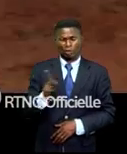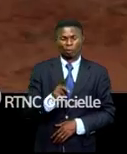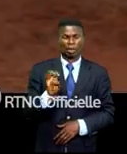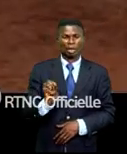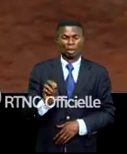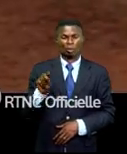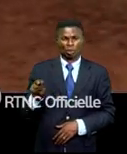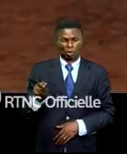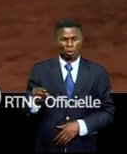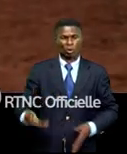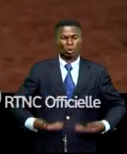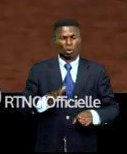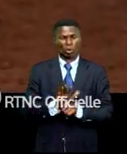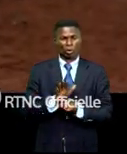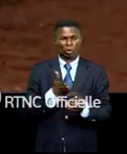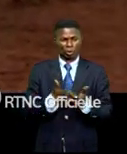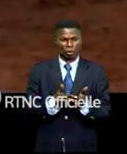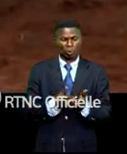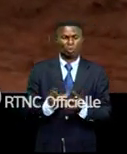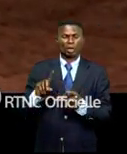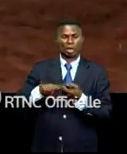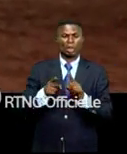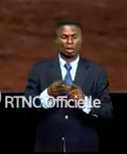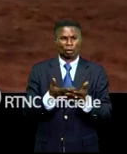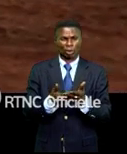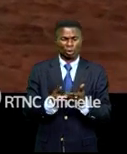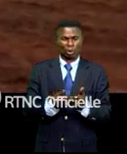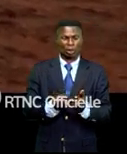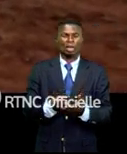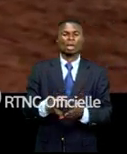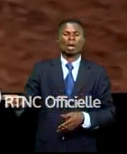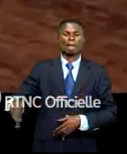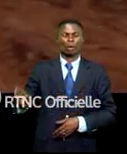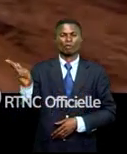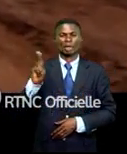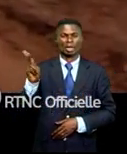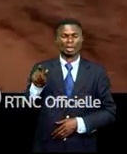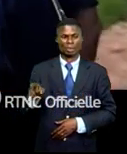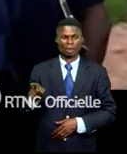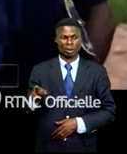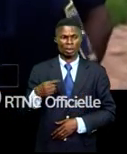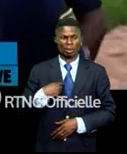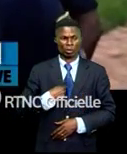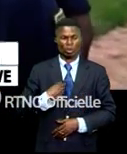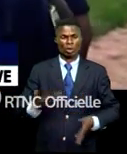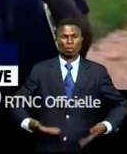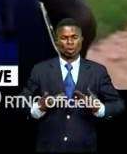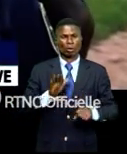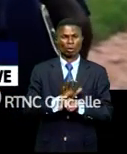Patience Mouchi-Diab et ses collaborateurs de l'espace Kassai. Au cas que je suis très